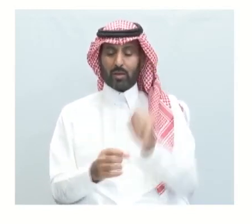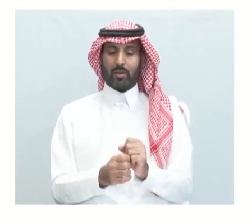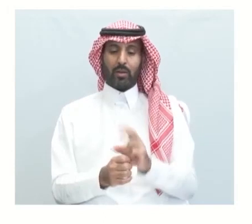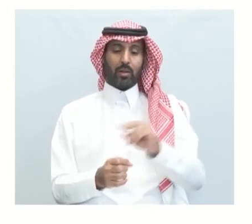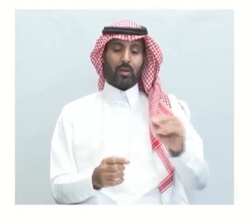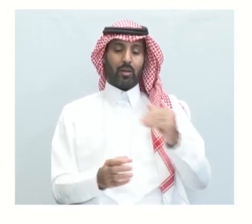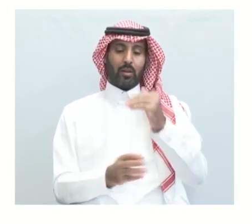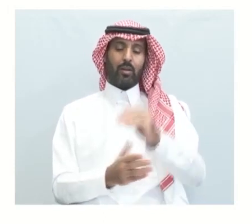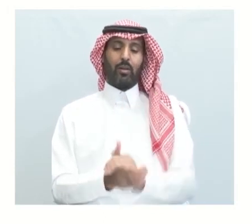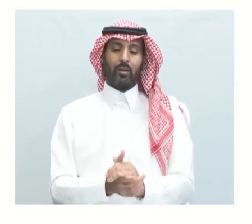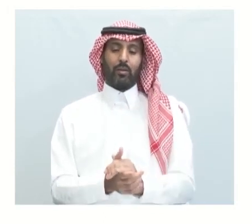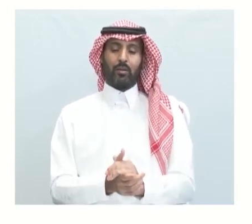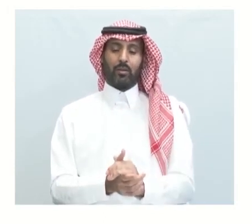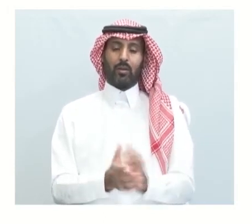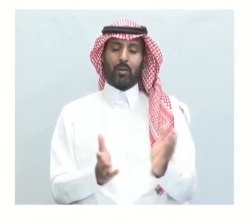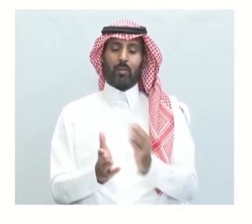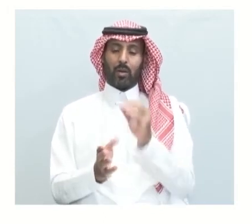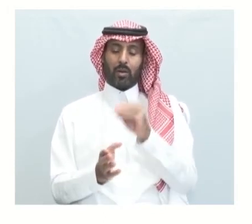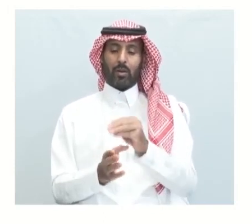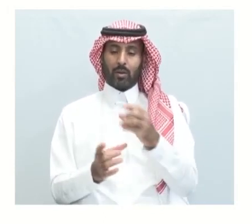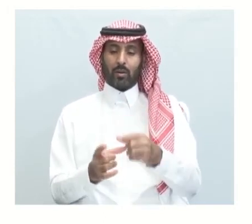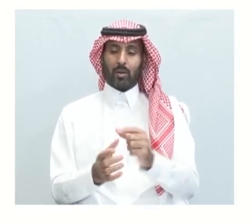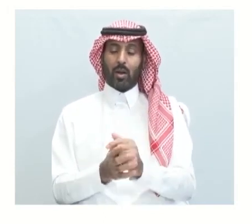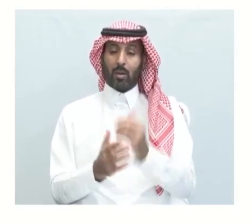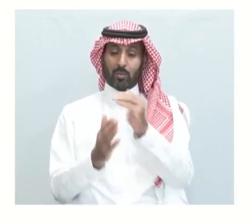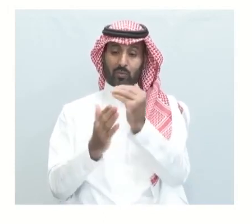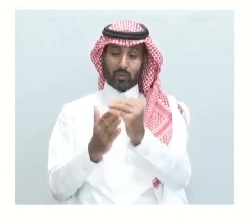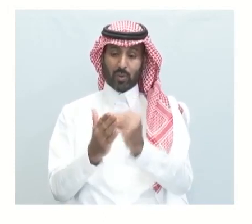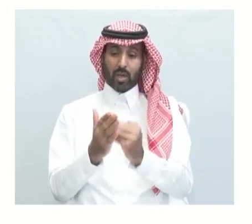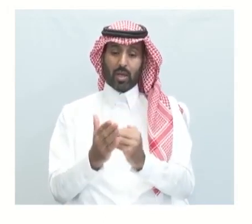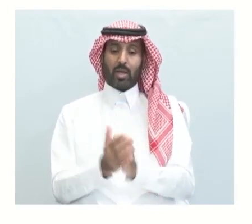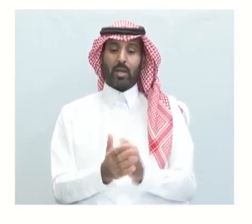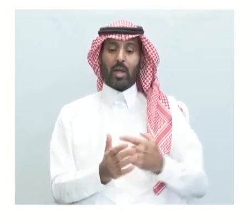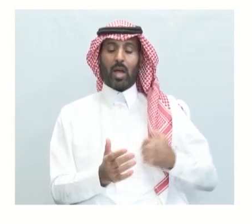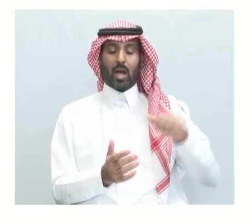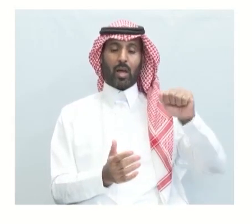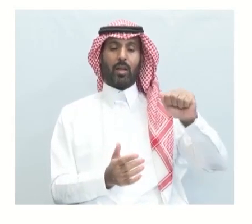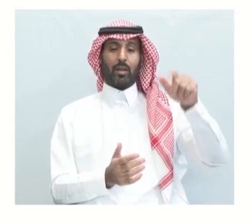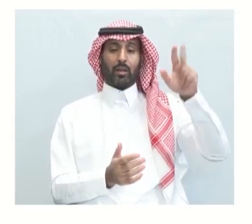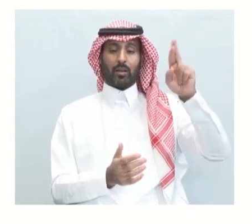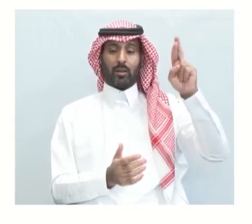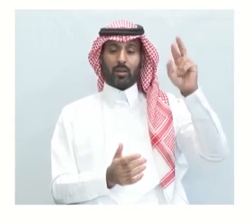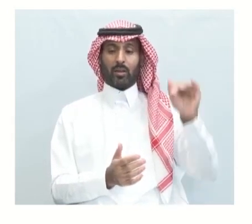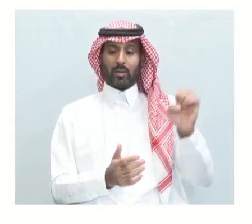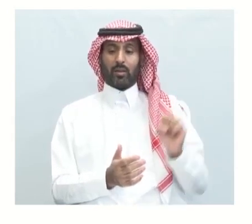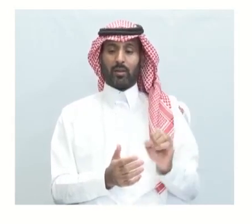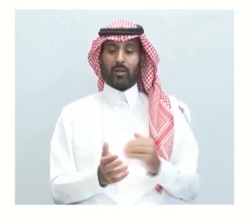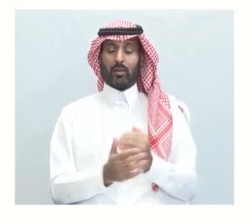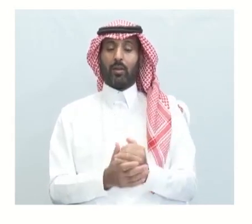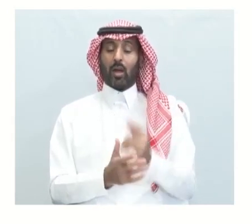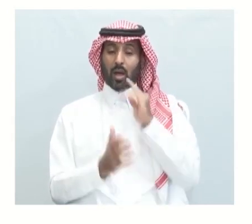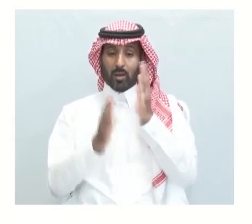الامثله على هياكل بيانات الثابته هي المصفوفه الري هياكل البيانات